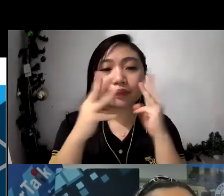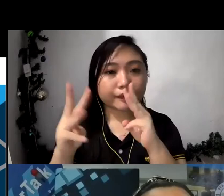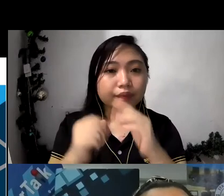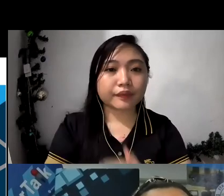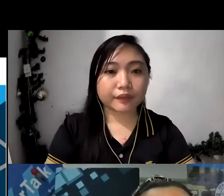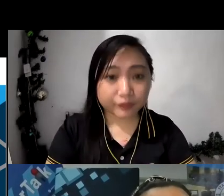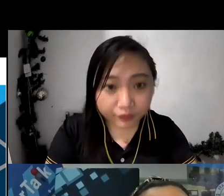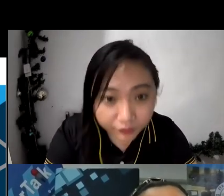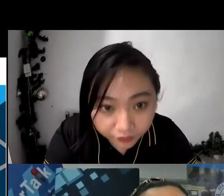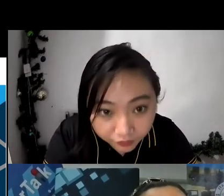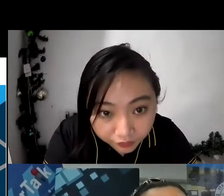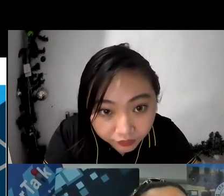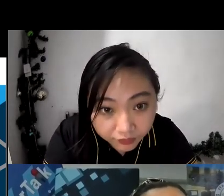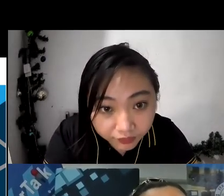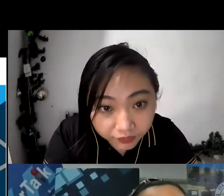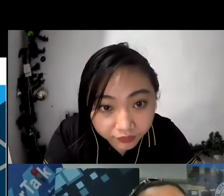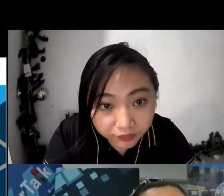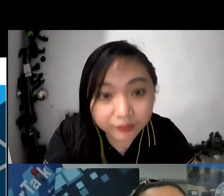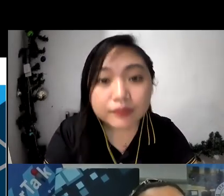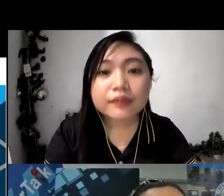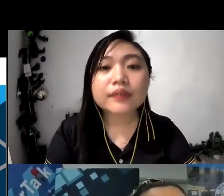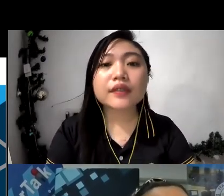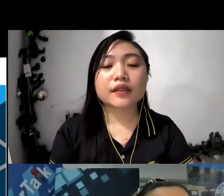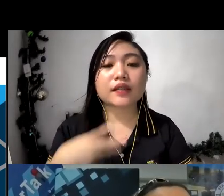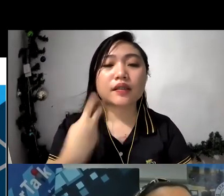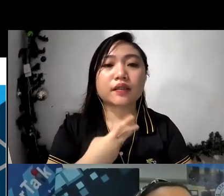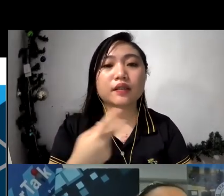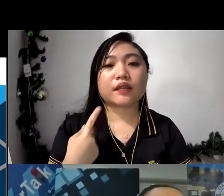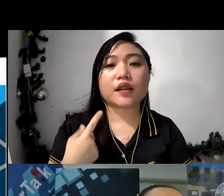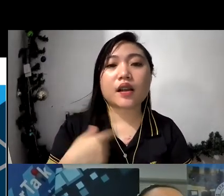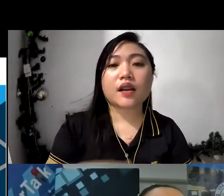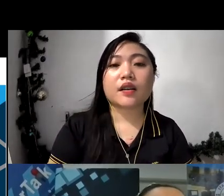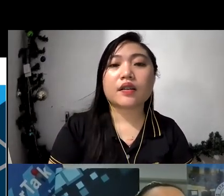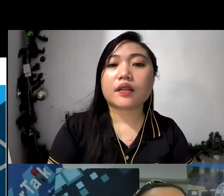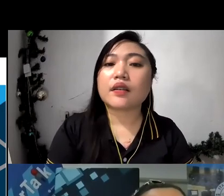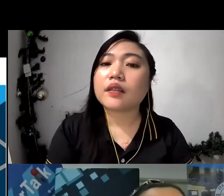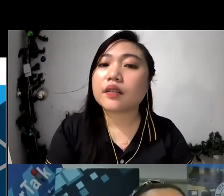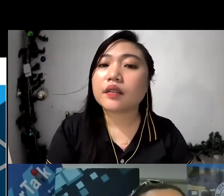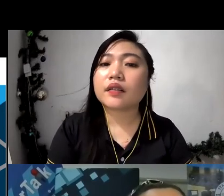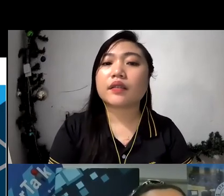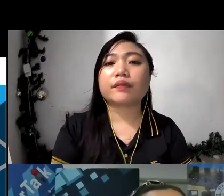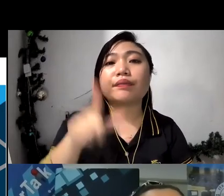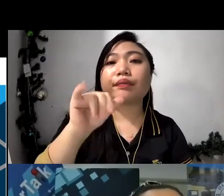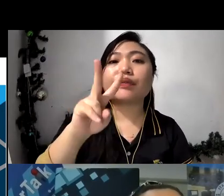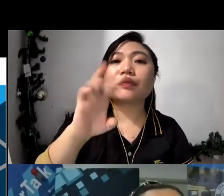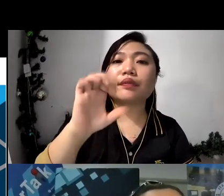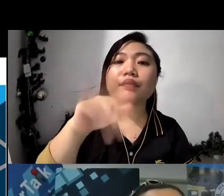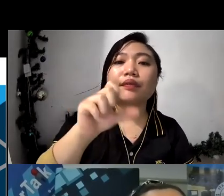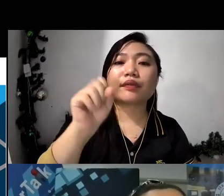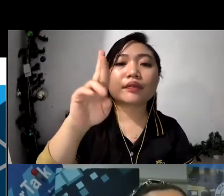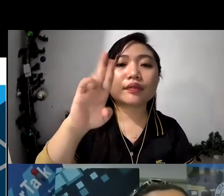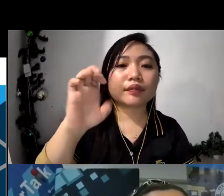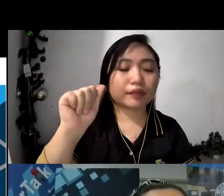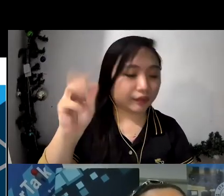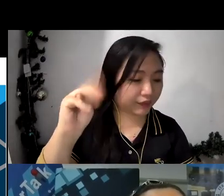we will have a simulcast sa live streaming pa din po ng